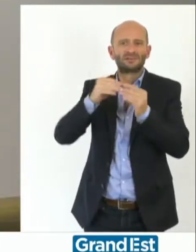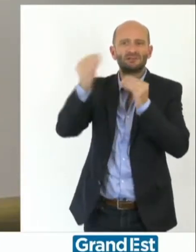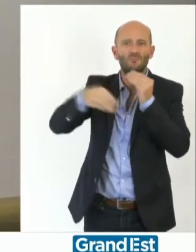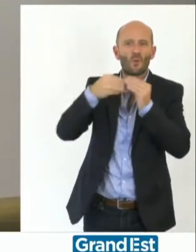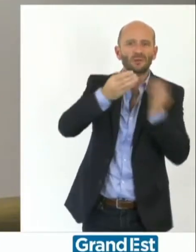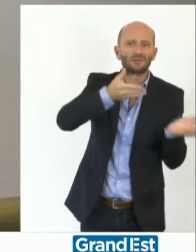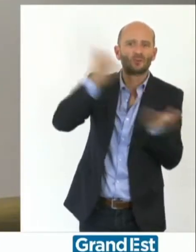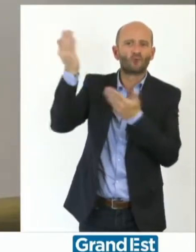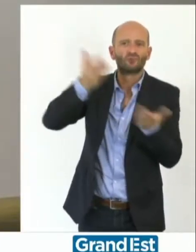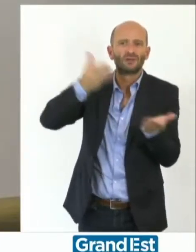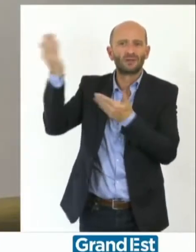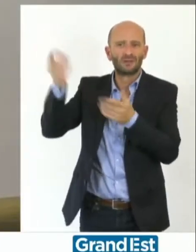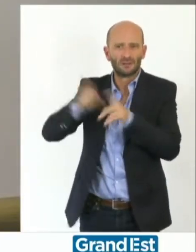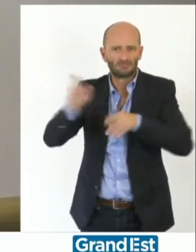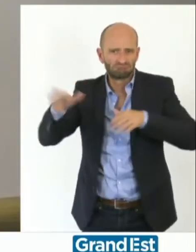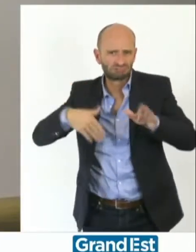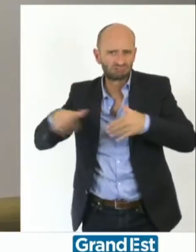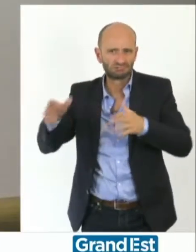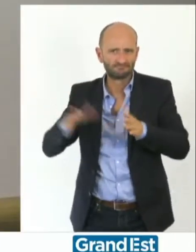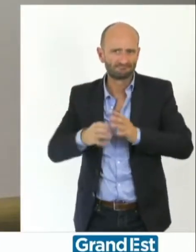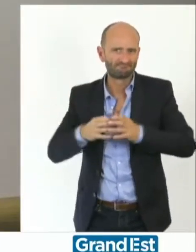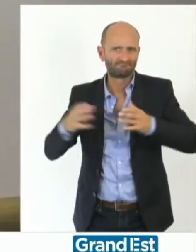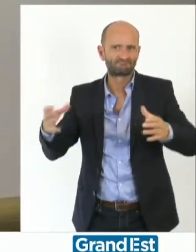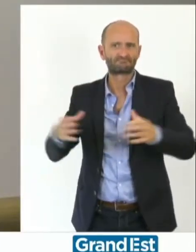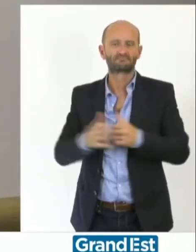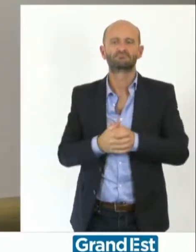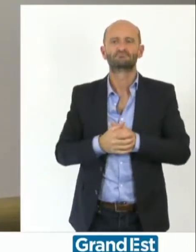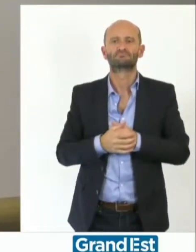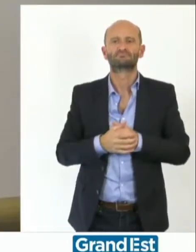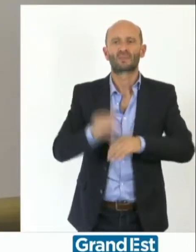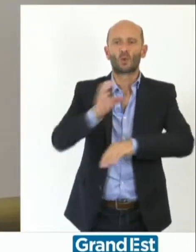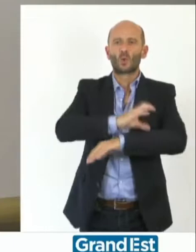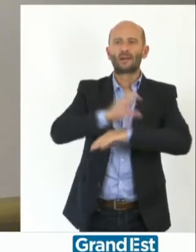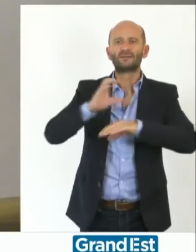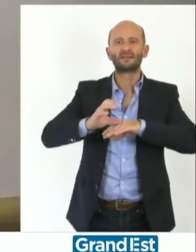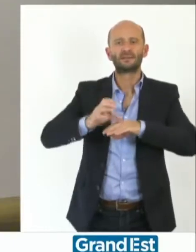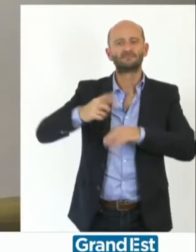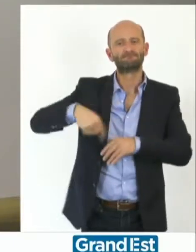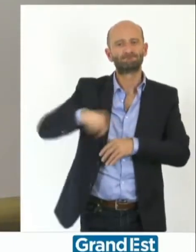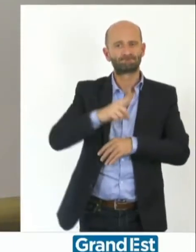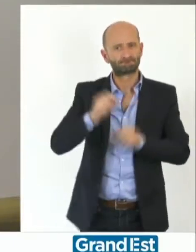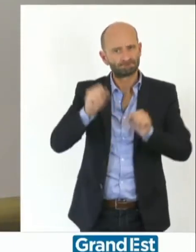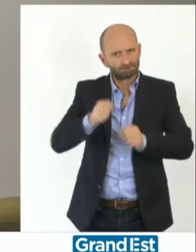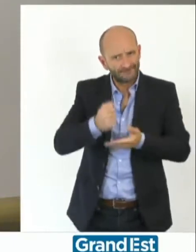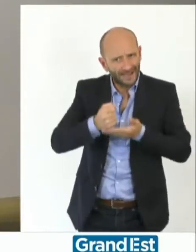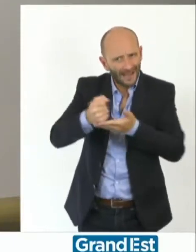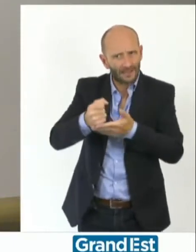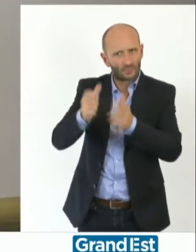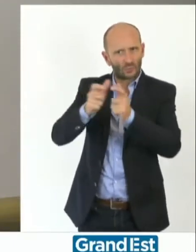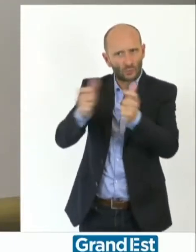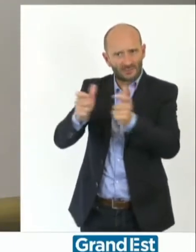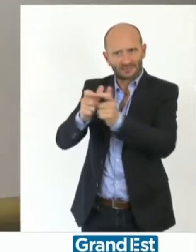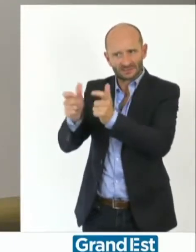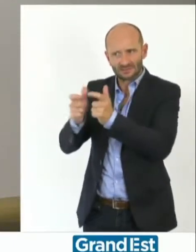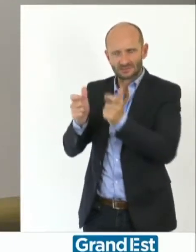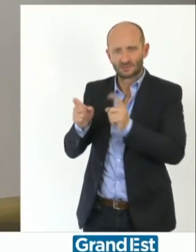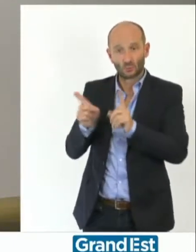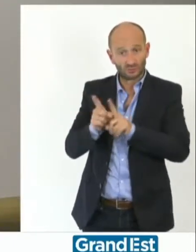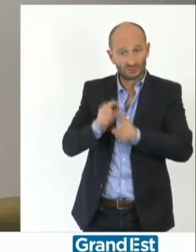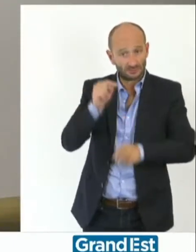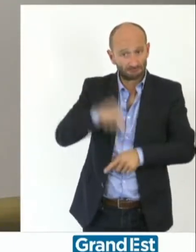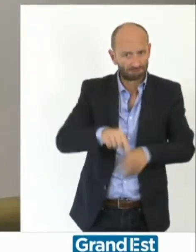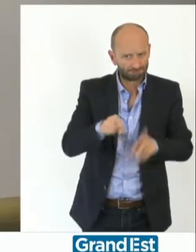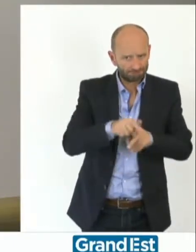entier notre collectivité qui peut être amené à accompagner ces sociétés doit aussi conditionné son soutien à